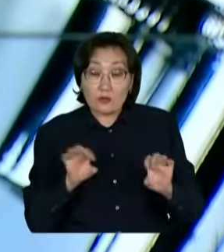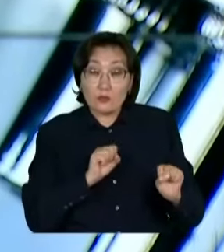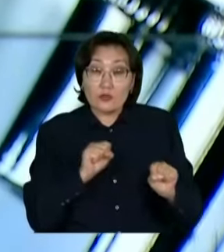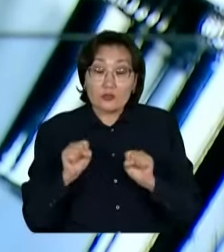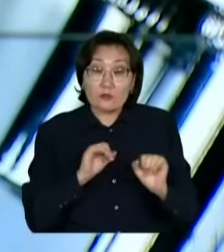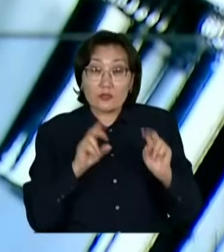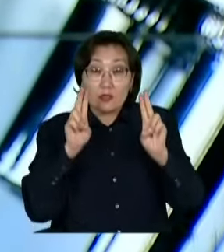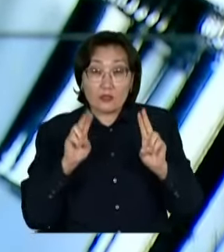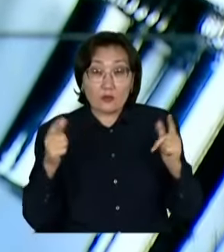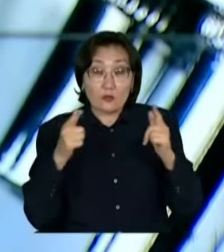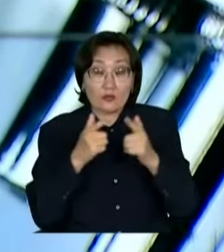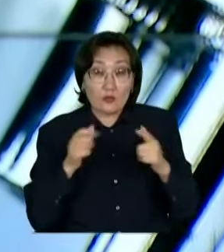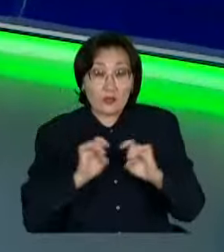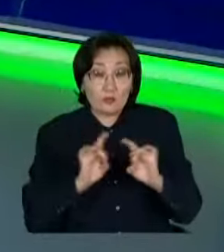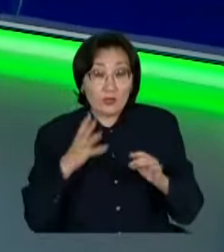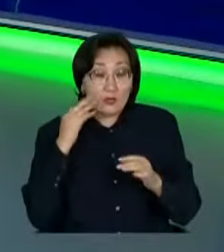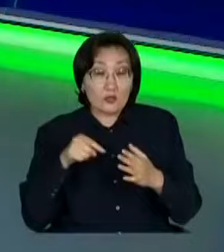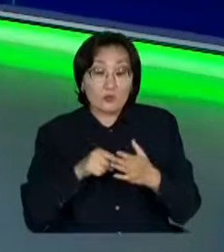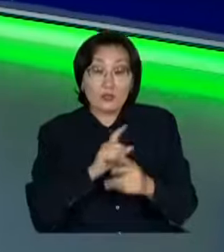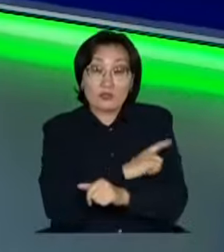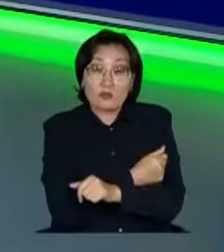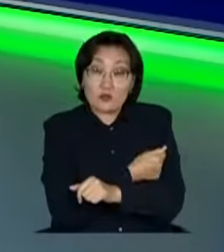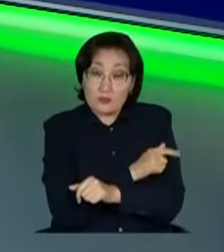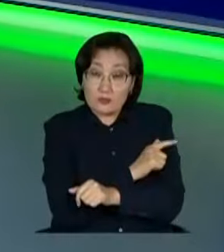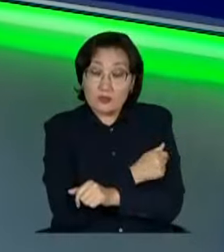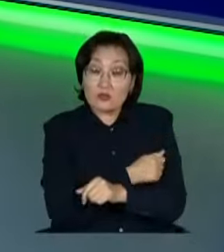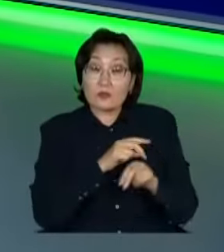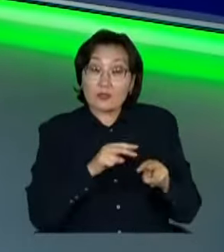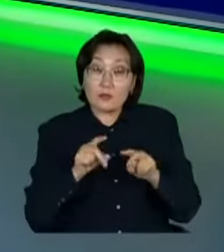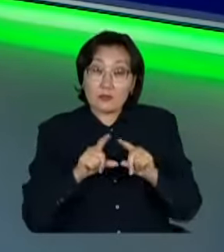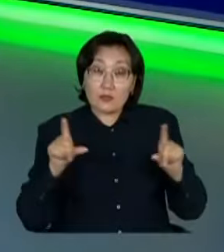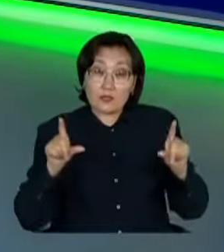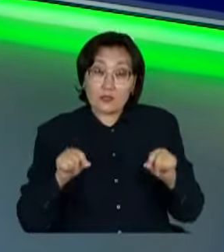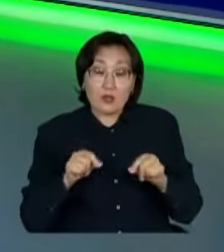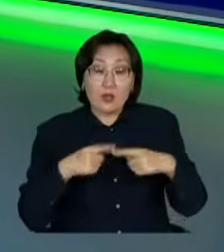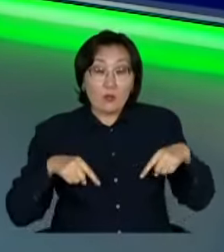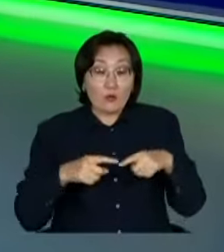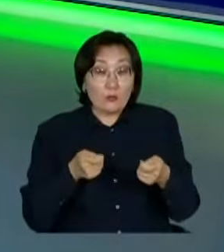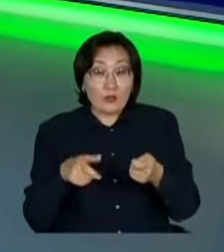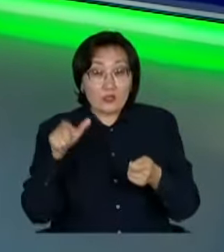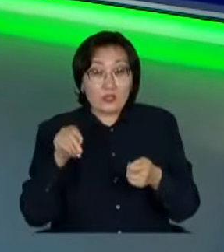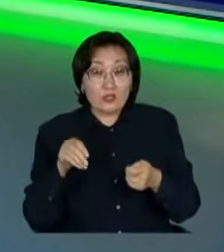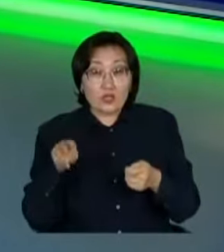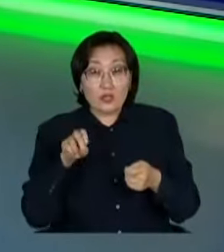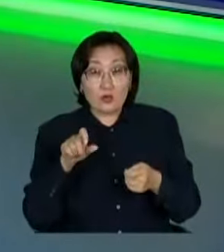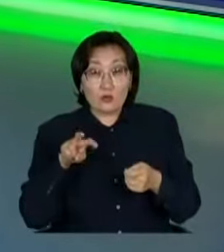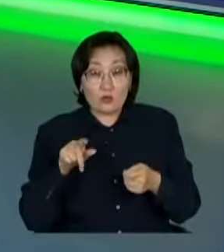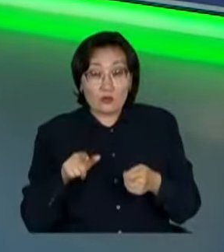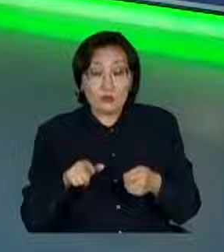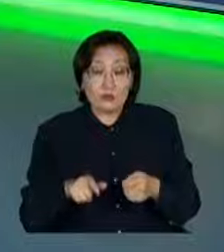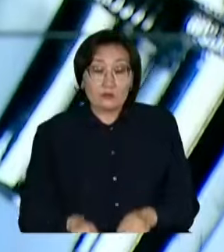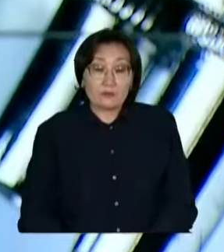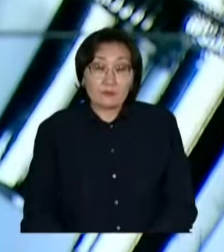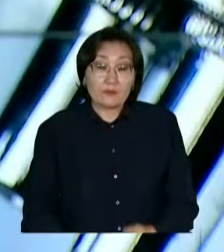шаралары туралы мәлімет берген Алматы қалалық санитариялық эпидемиологиялық бақылау департаментінің бөлім басшысы Жайдаркүл Отарбекова